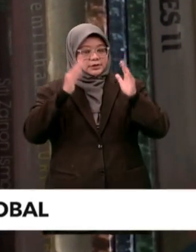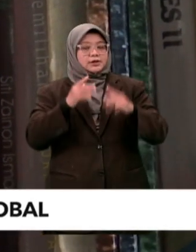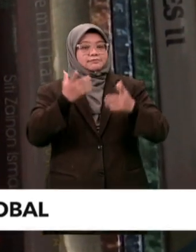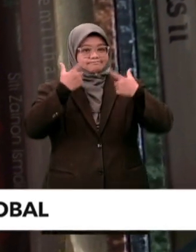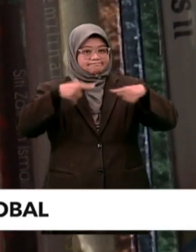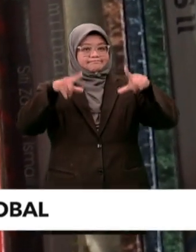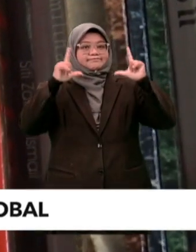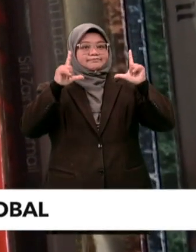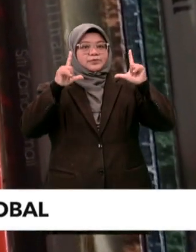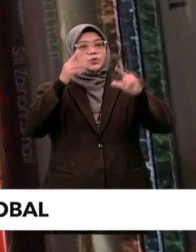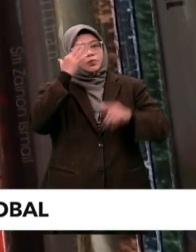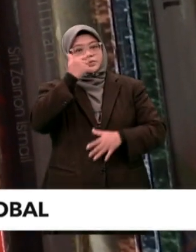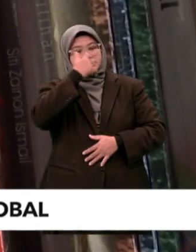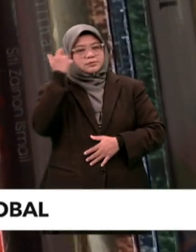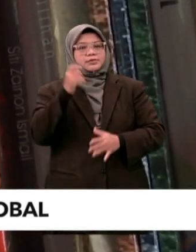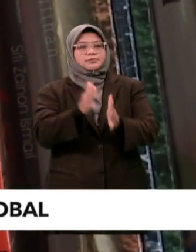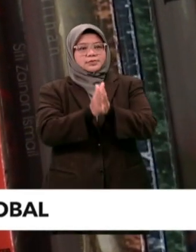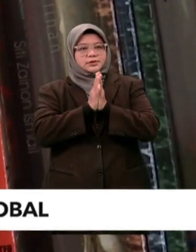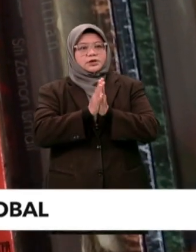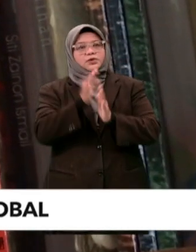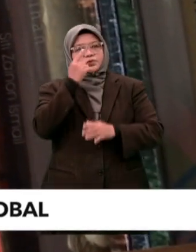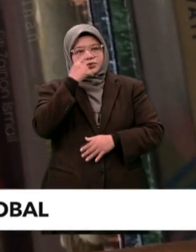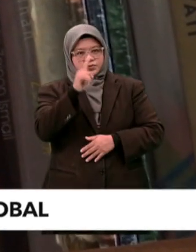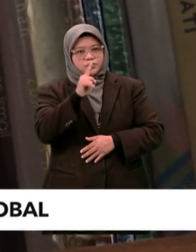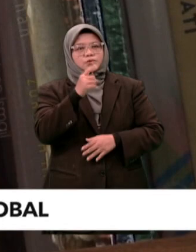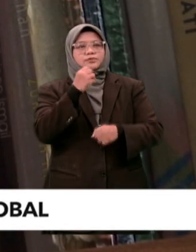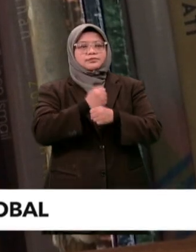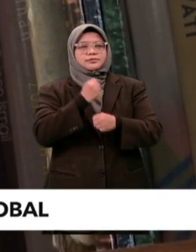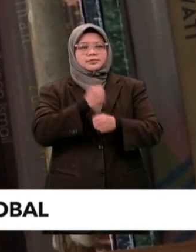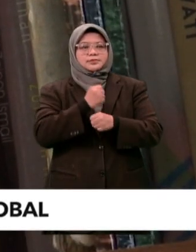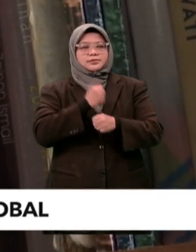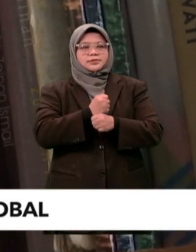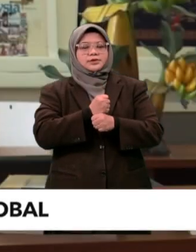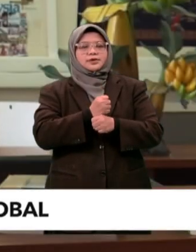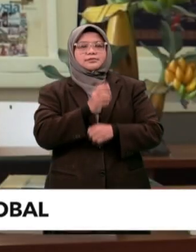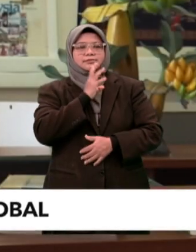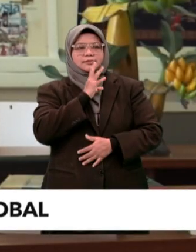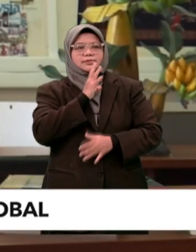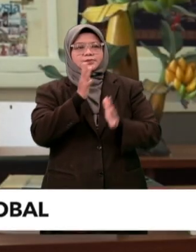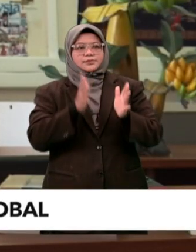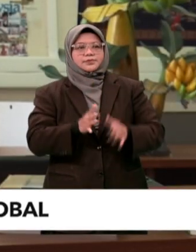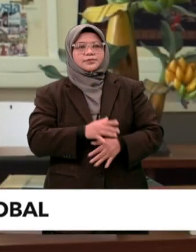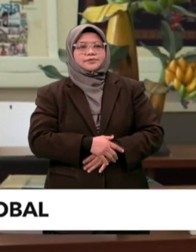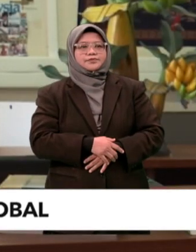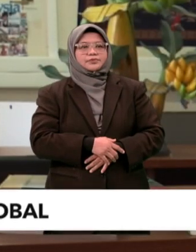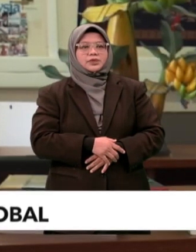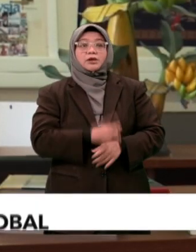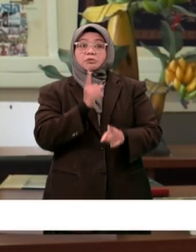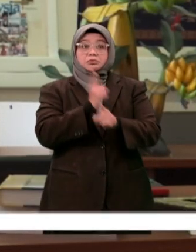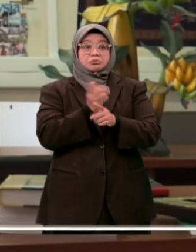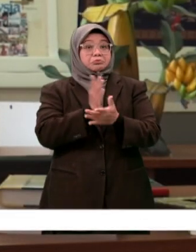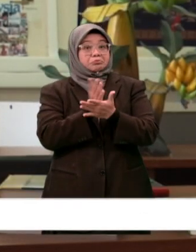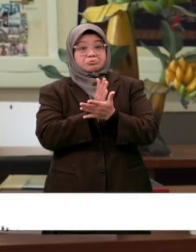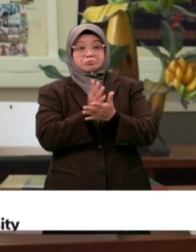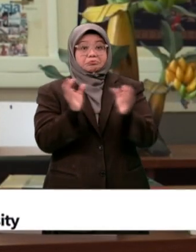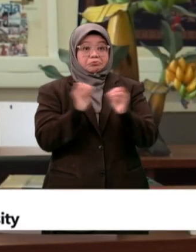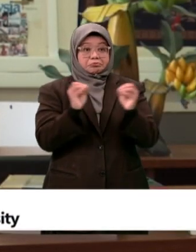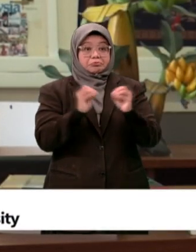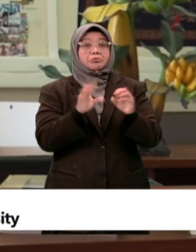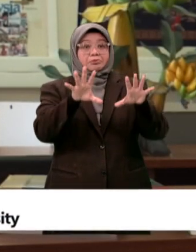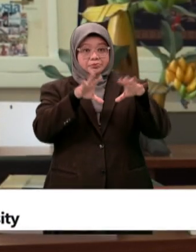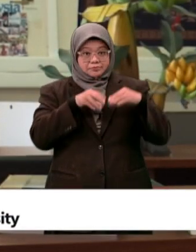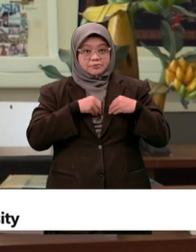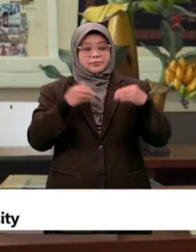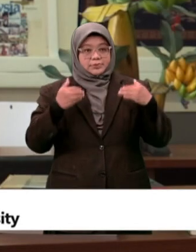desa Global disebabkan permintaan di dalam bidang kejaya kalangan penuturnya Tidak ragu-ragu ada sambutan dan